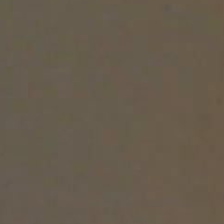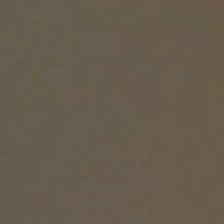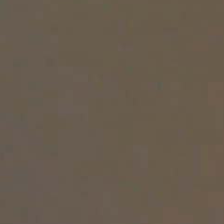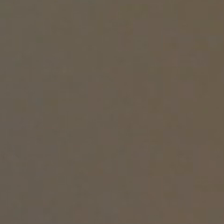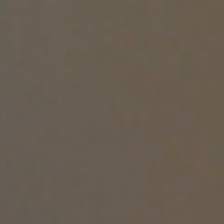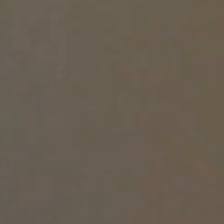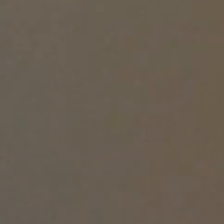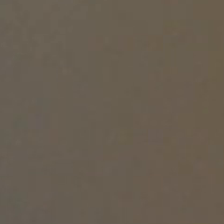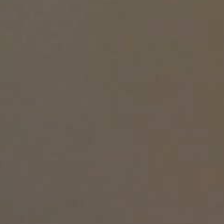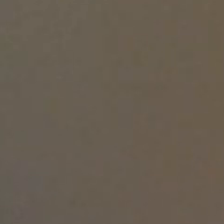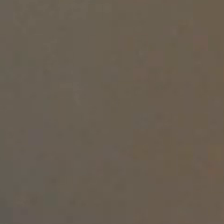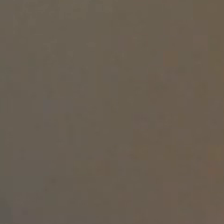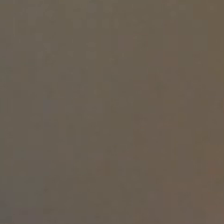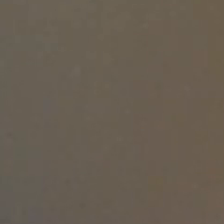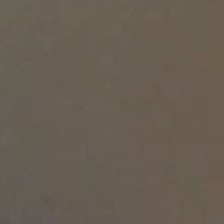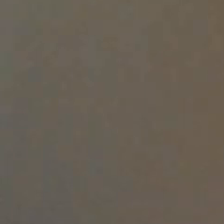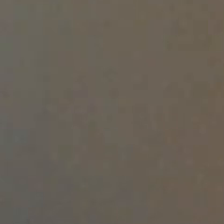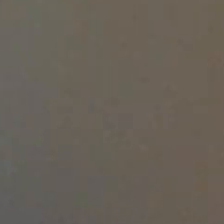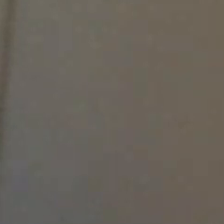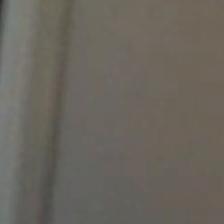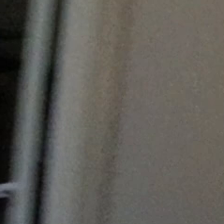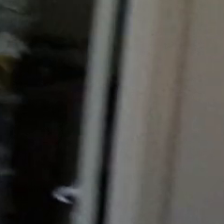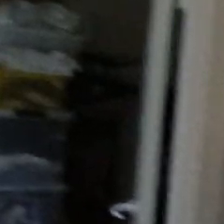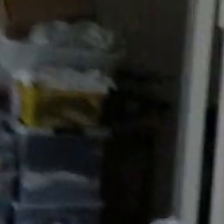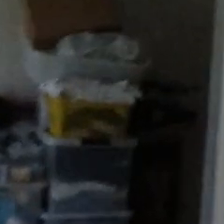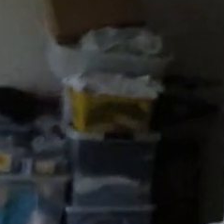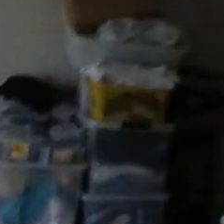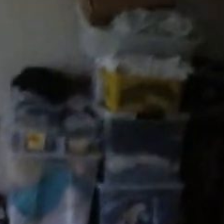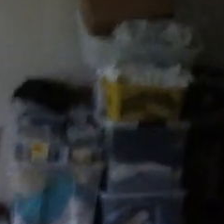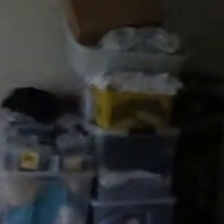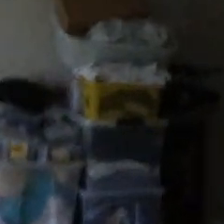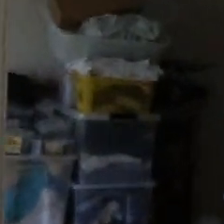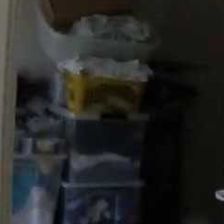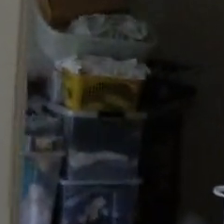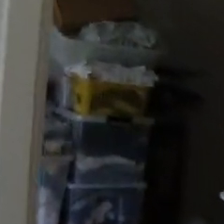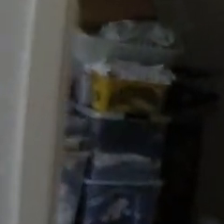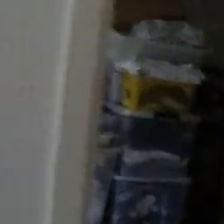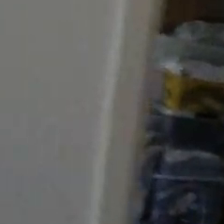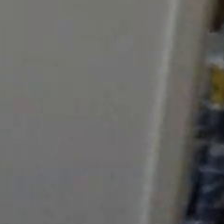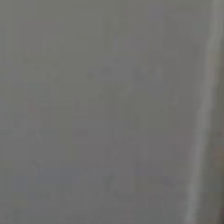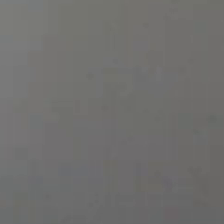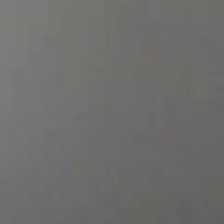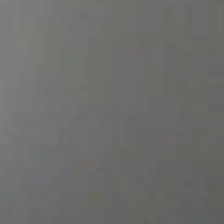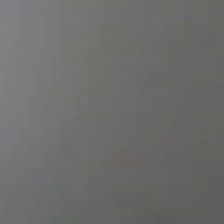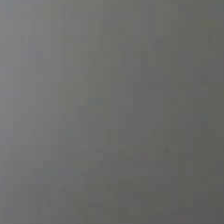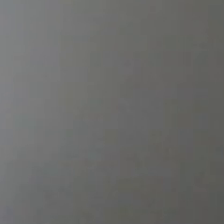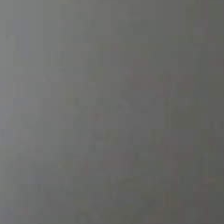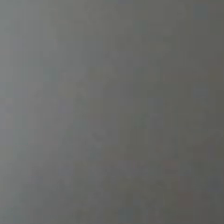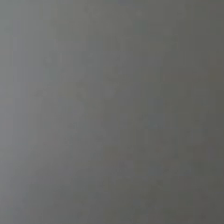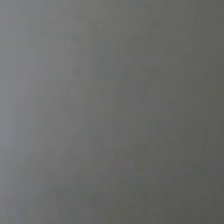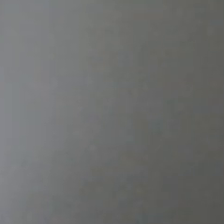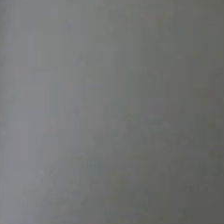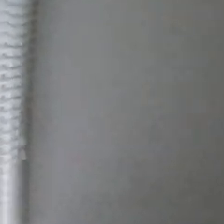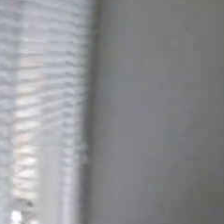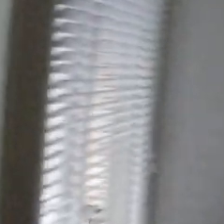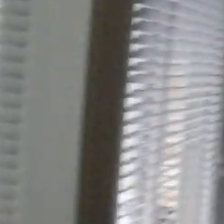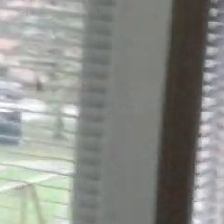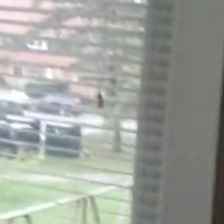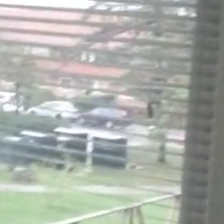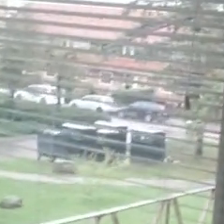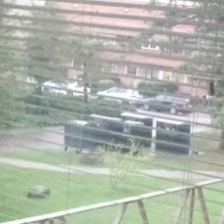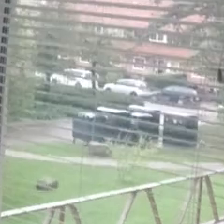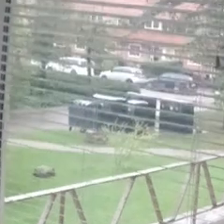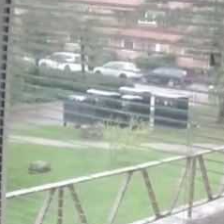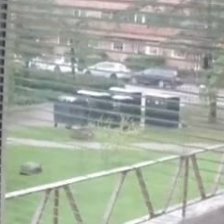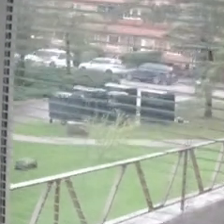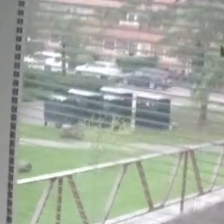TV. Den har lige fået 100 mere. Jeg har ikke så mange nye subscriber. Jeg har måske kun 100 måneder i snit. Men der er trods